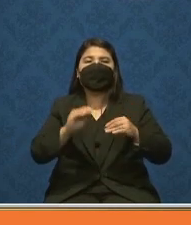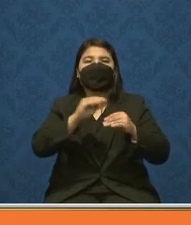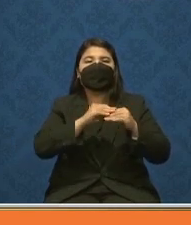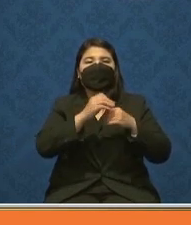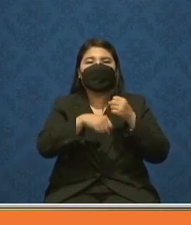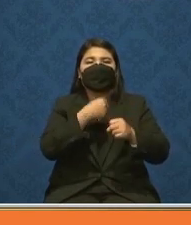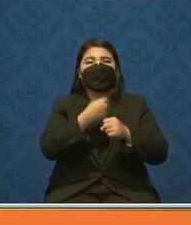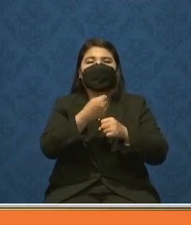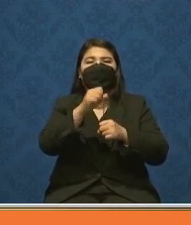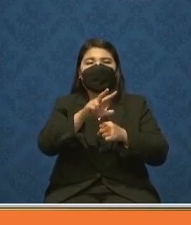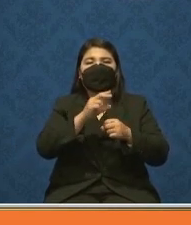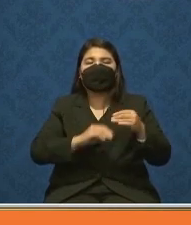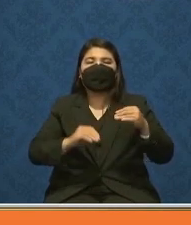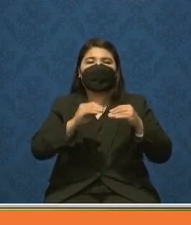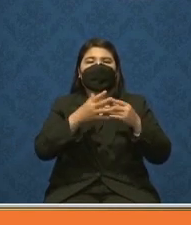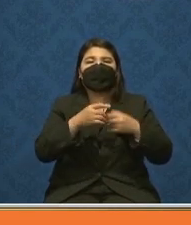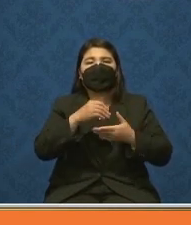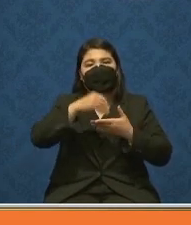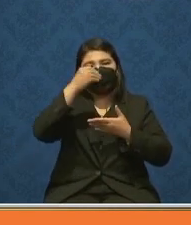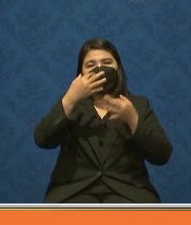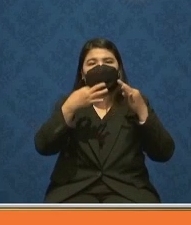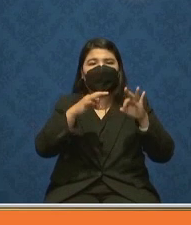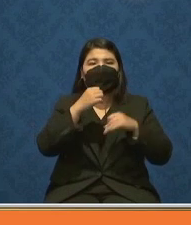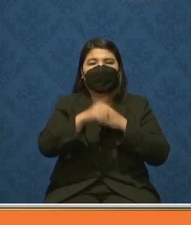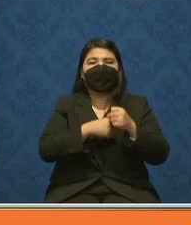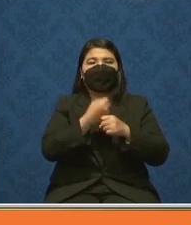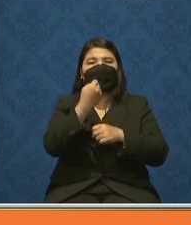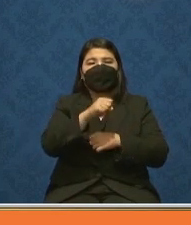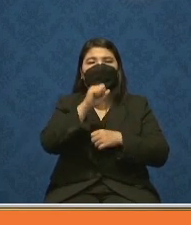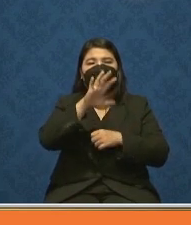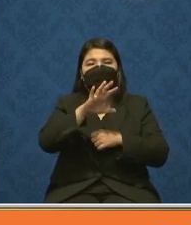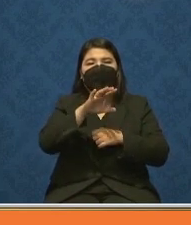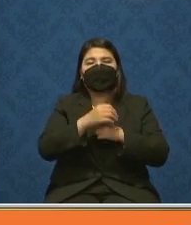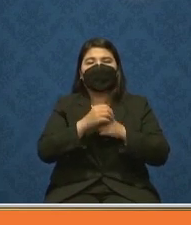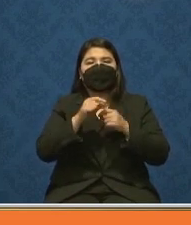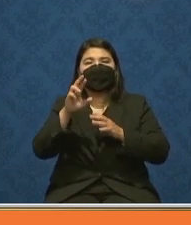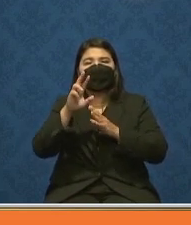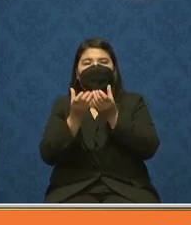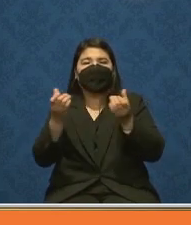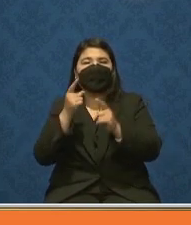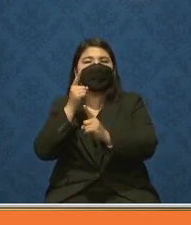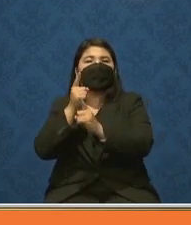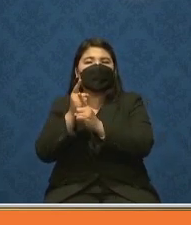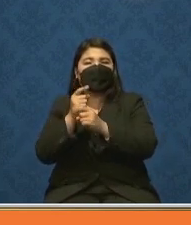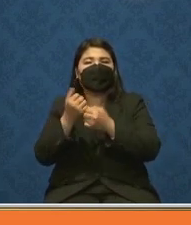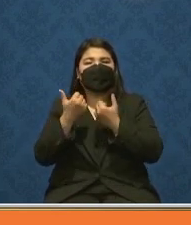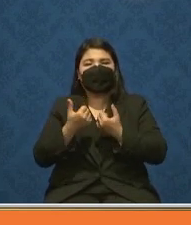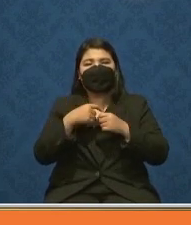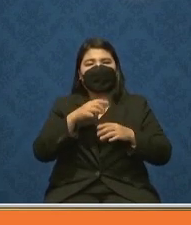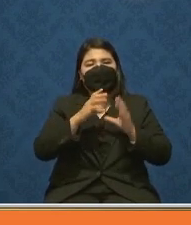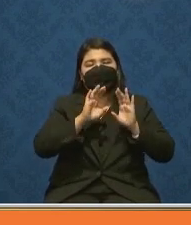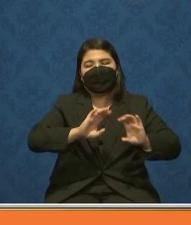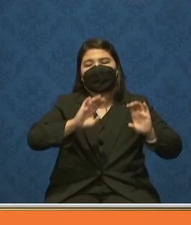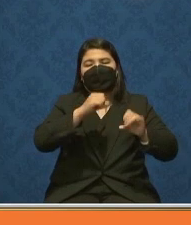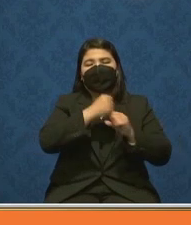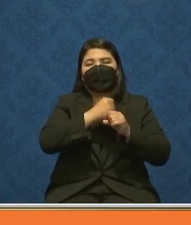ยในรอบ13ปีที่ผ่านมานี้ครับให้เรียนฟรี15ปีเนี่ยเรียนฟรีได้จริงครับตามรัฐธรรมนูญกำหนดไว้ที่รัฐบา